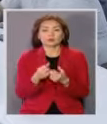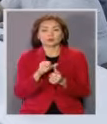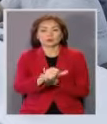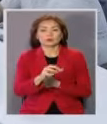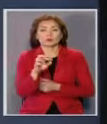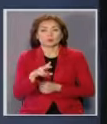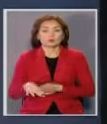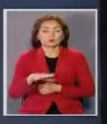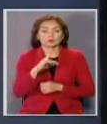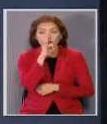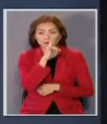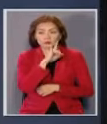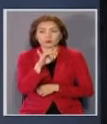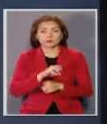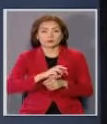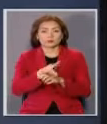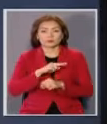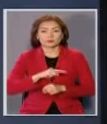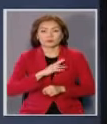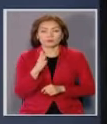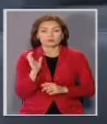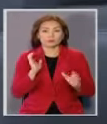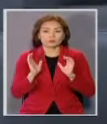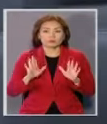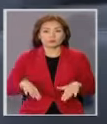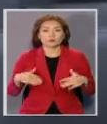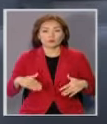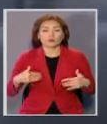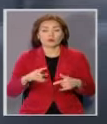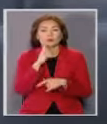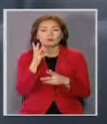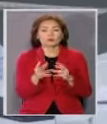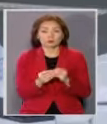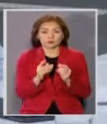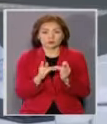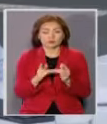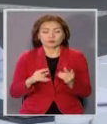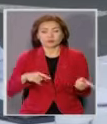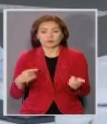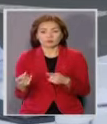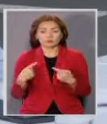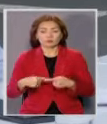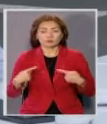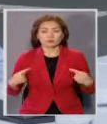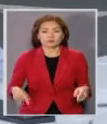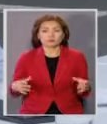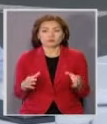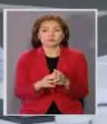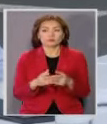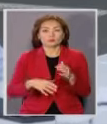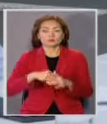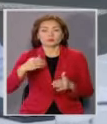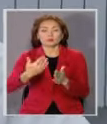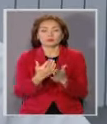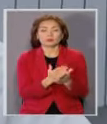өзге облысты жанар жағармаймен қамтамасыз ету, университет пен колледж студенттерін жатақханаға орналастыру секілді партияның сайлау